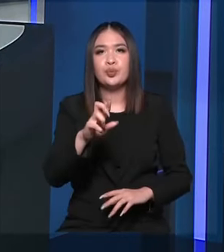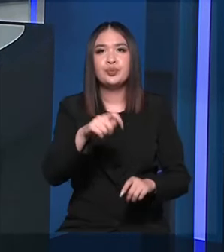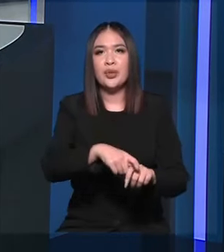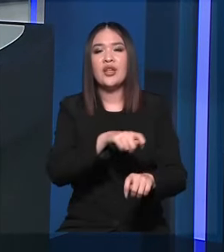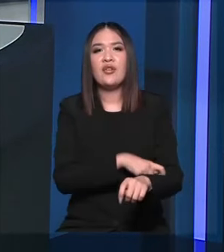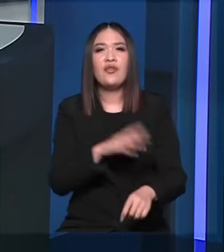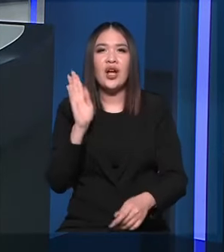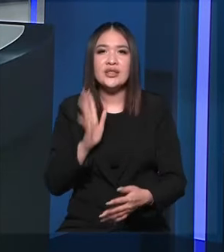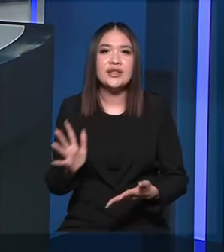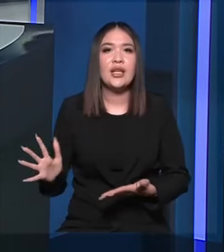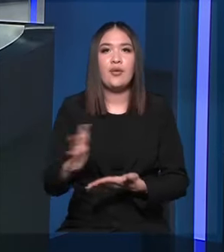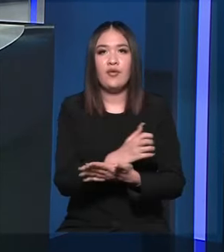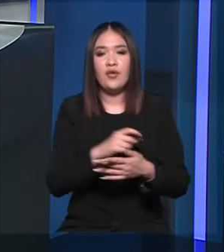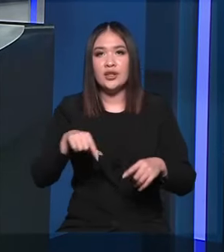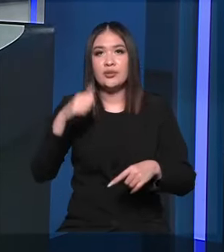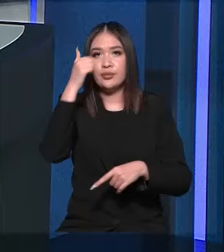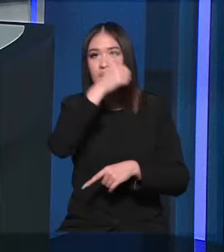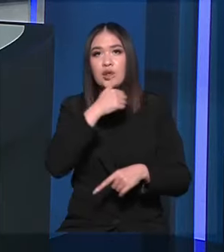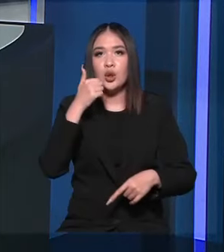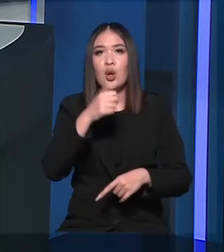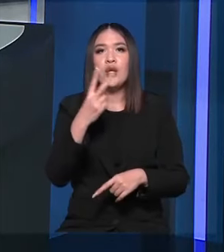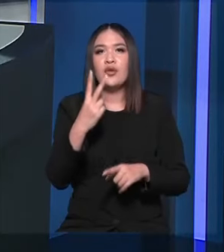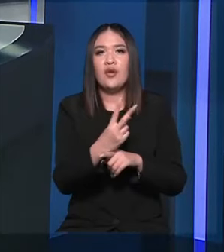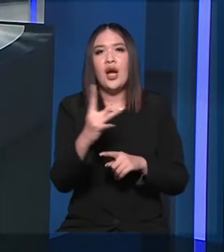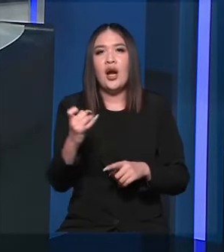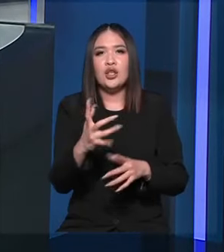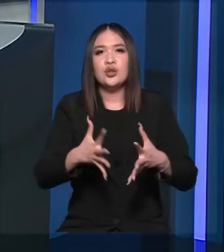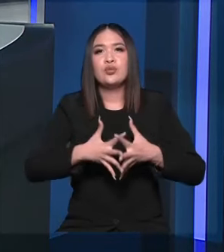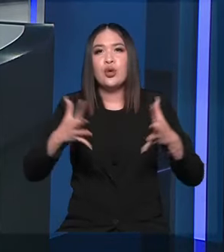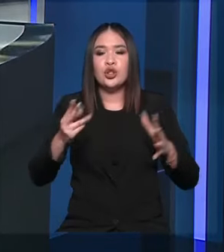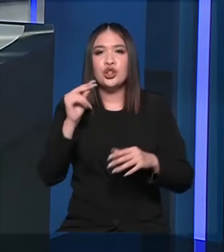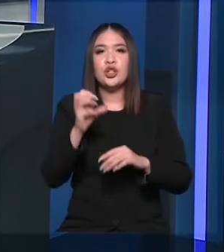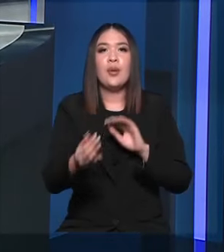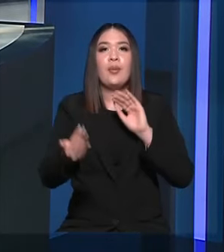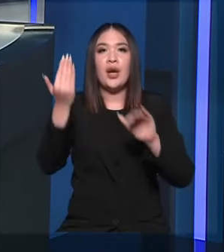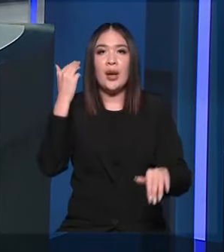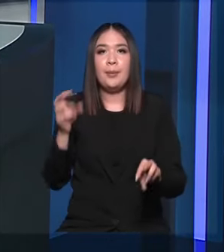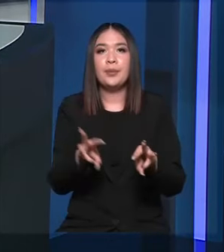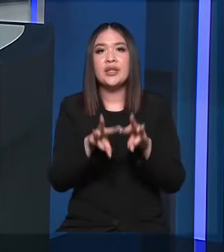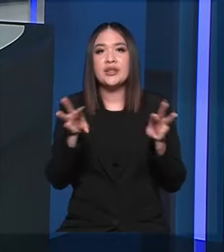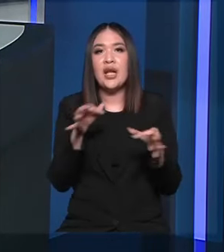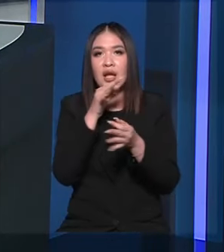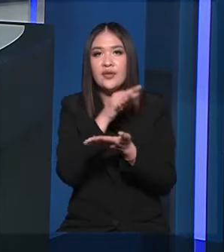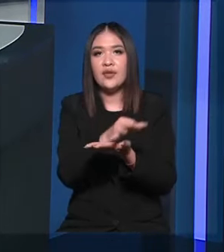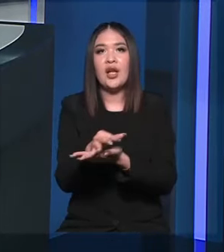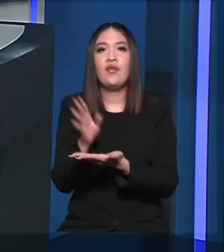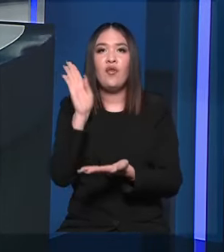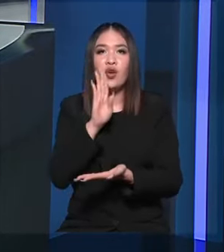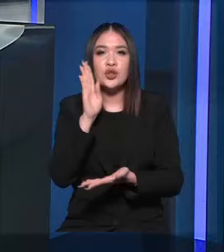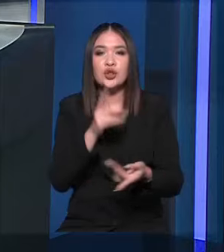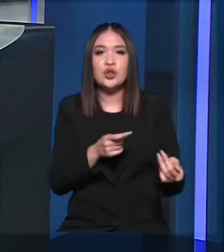воды собрали в этом году в стране. Это в 2,5 раза больше, чем годом ранее, сообщает Министерство водных ресурсов и